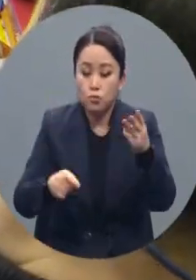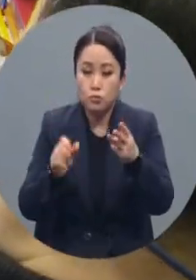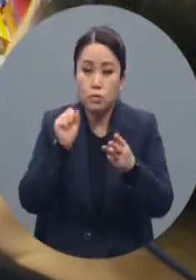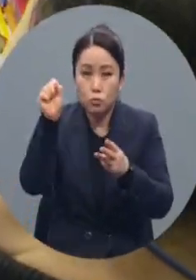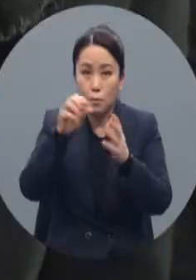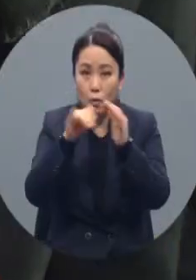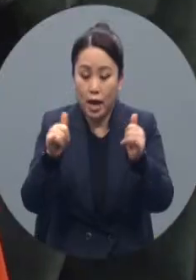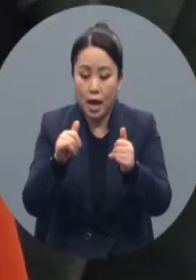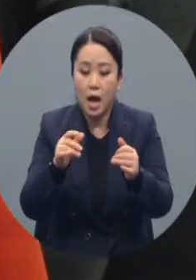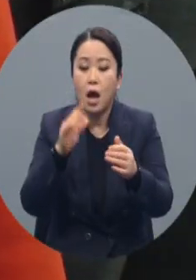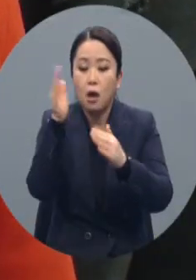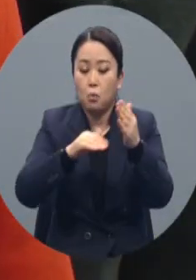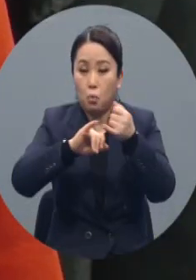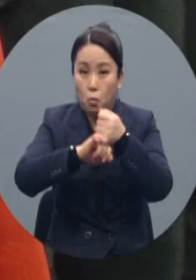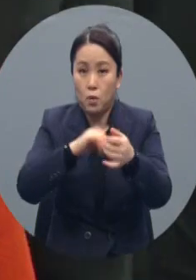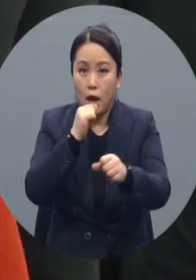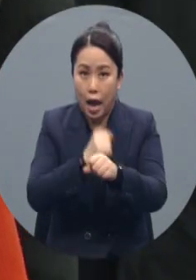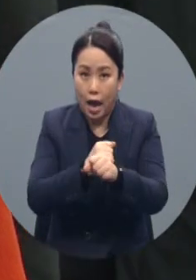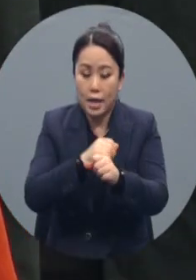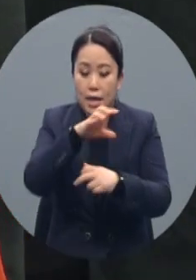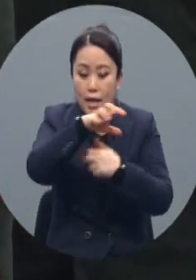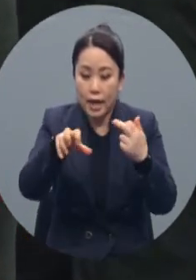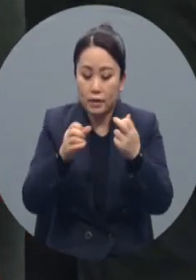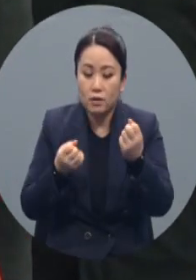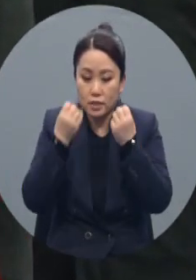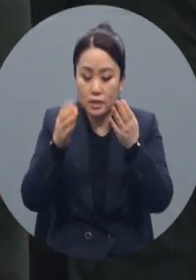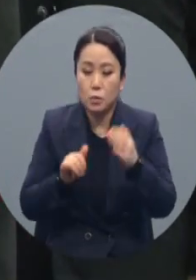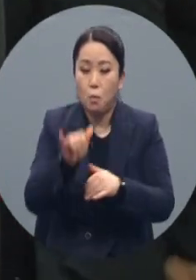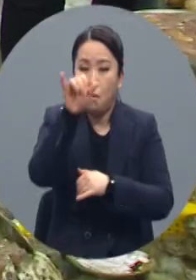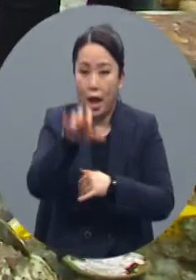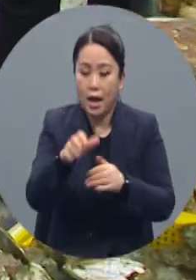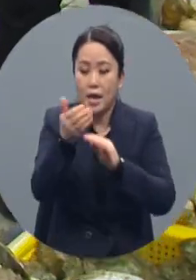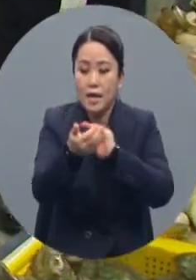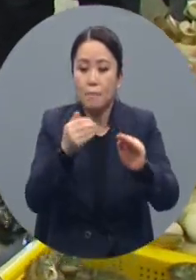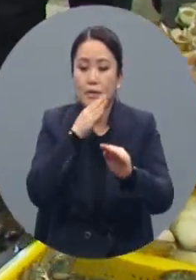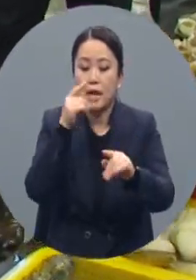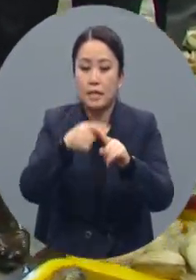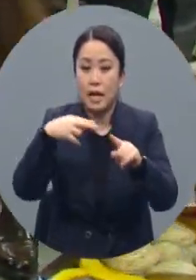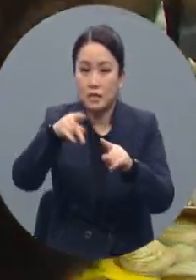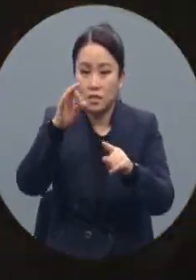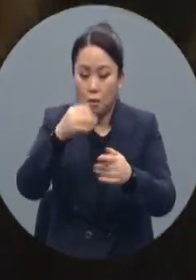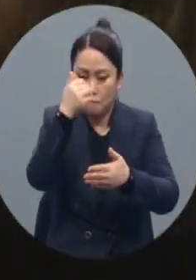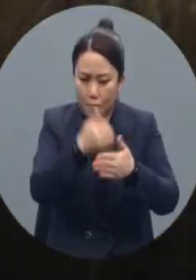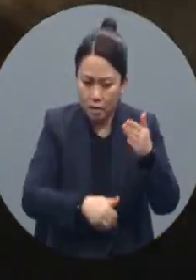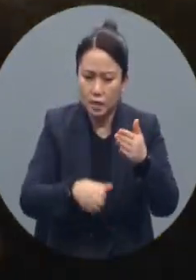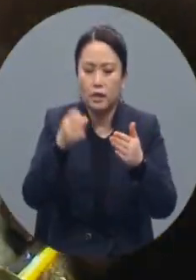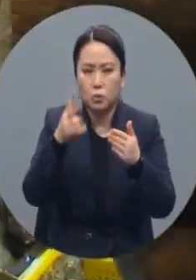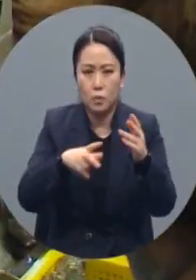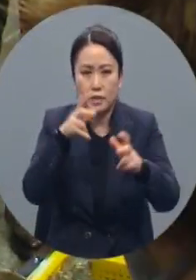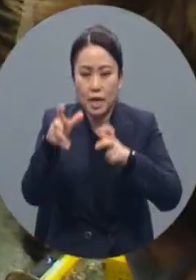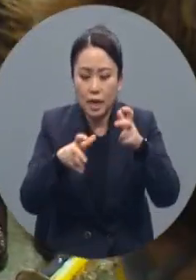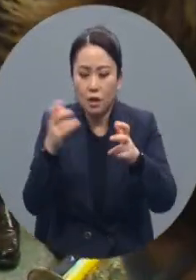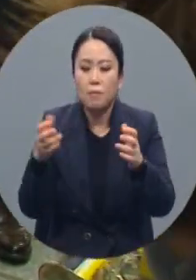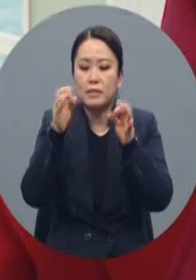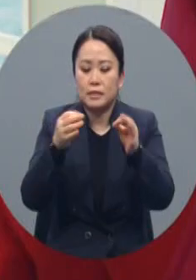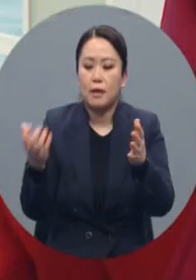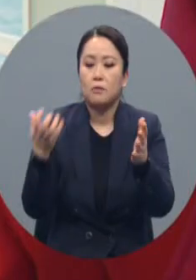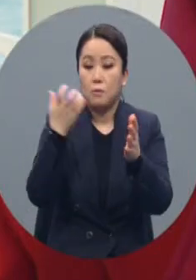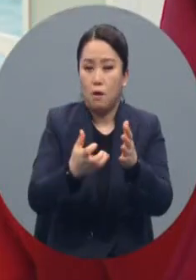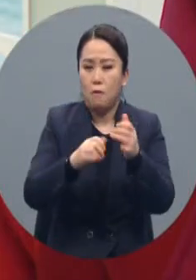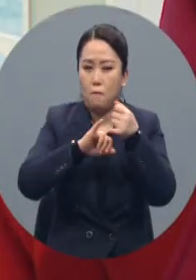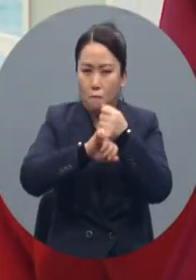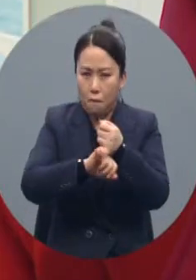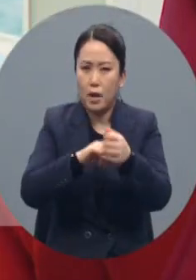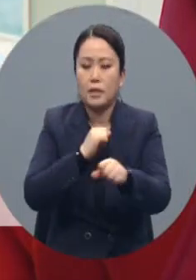신공항 예비 타당성 조사 면제와 산업은행 이전 등을 반드시 실현하겠다며 지지를 당부했습니다. 한다